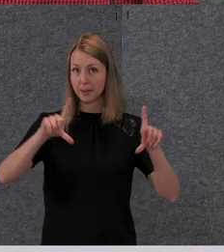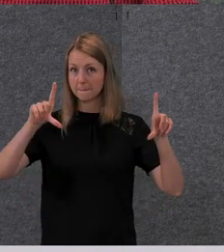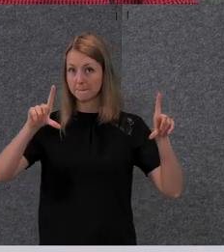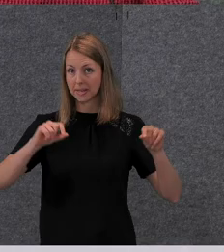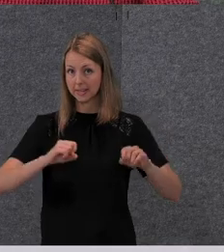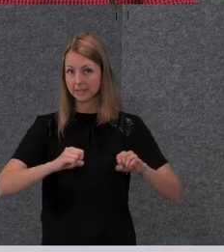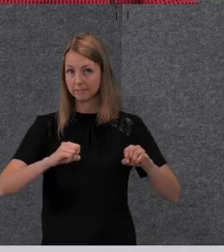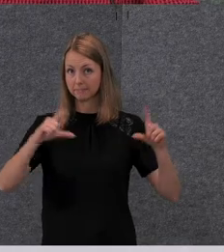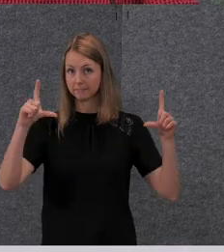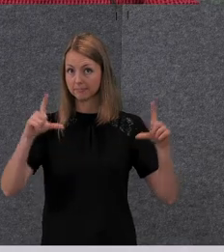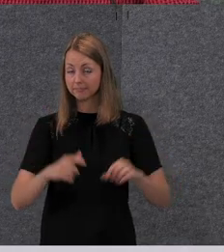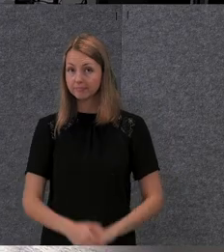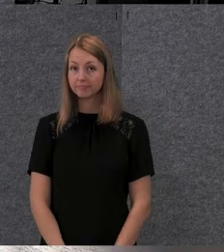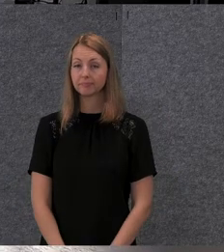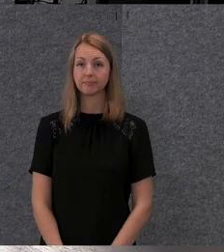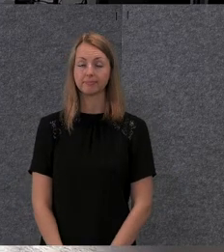warten wir noch drauf.